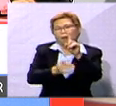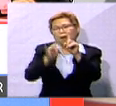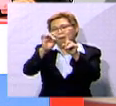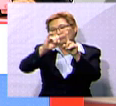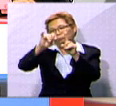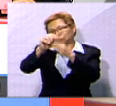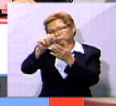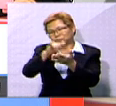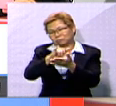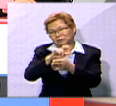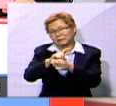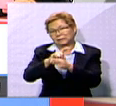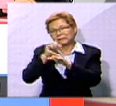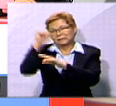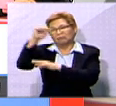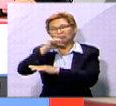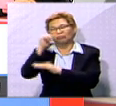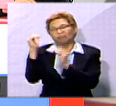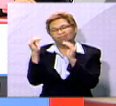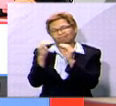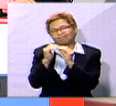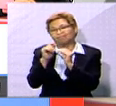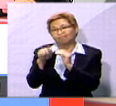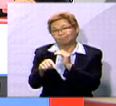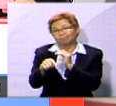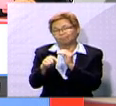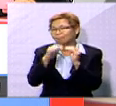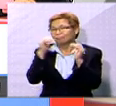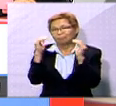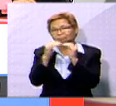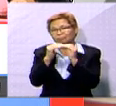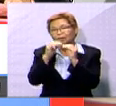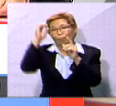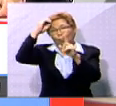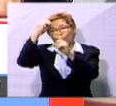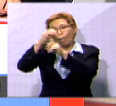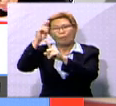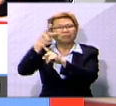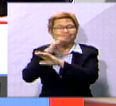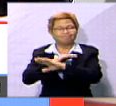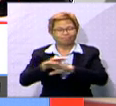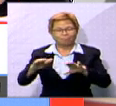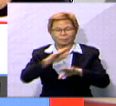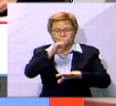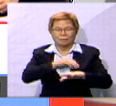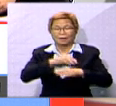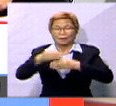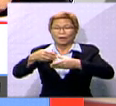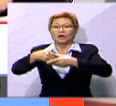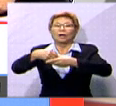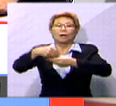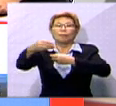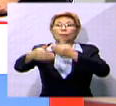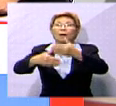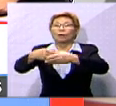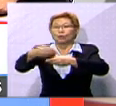juta ringgit di negeri itu tidak wajar disifatkan sebagai bermotifkan politik. Menteri Kemajuan Luar Bandar dan Wilayah